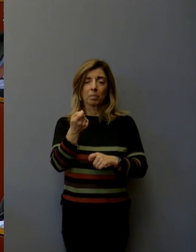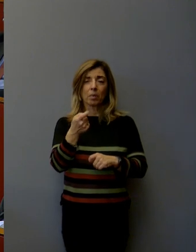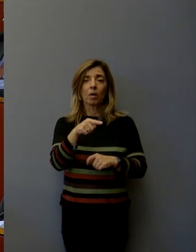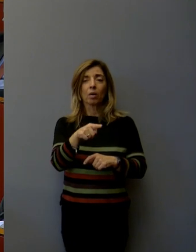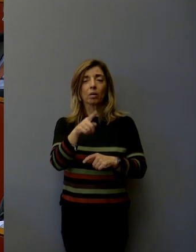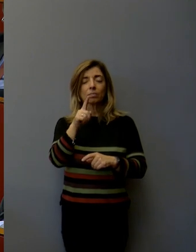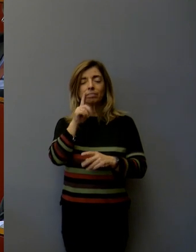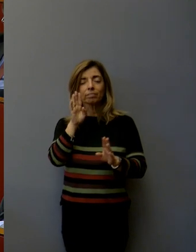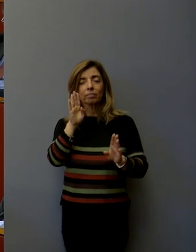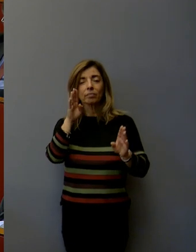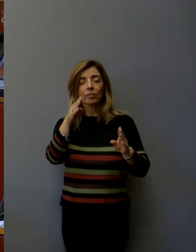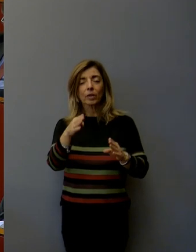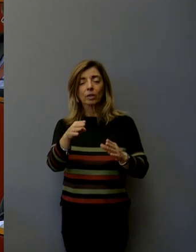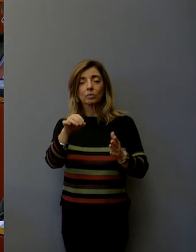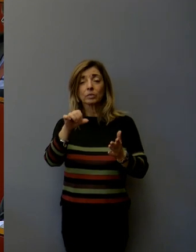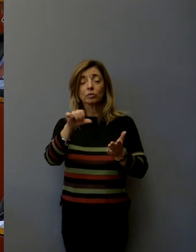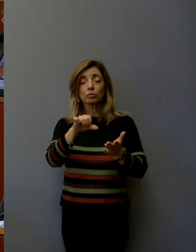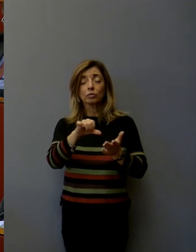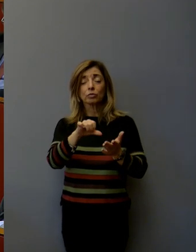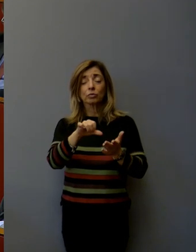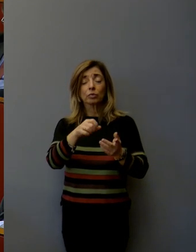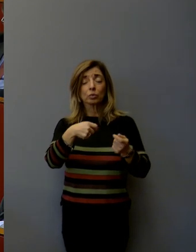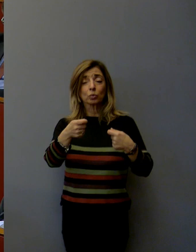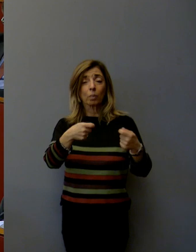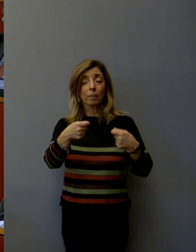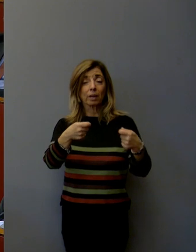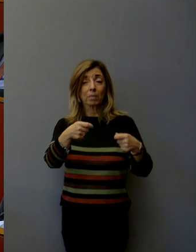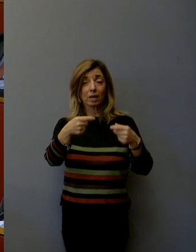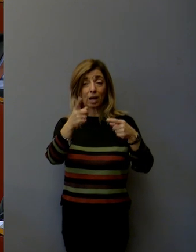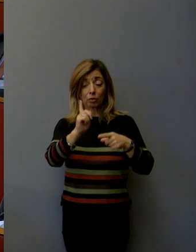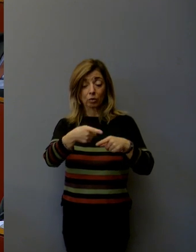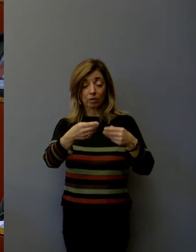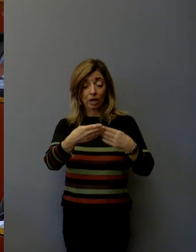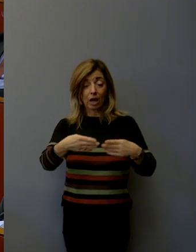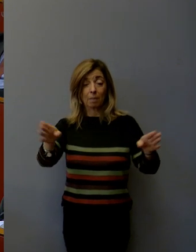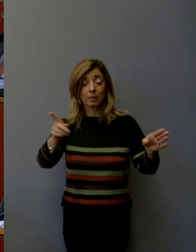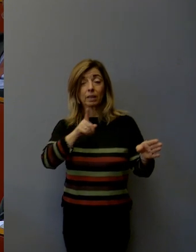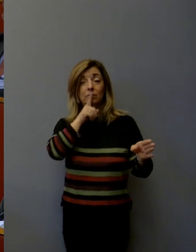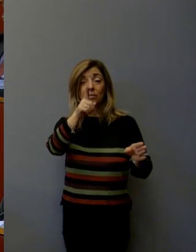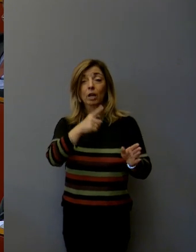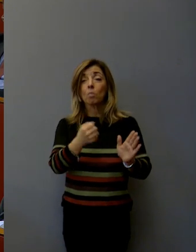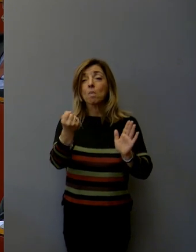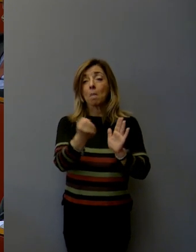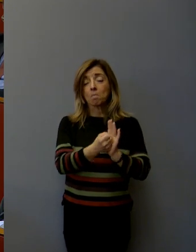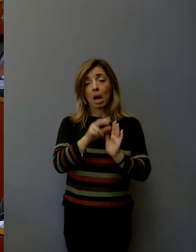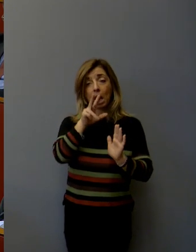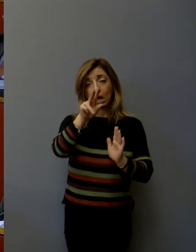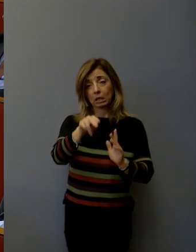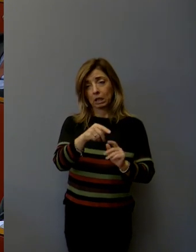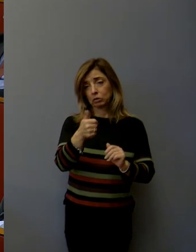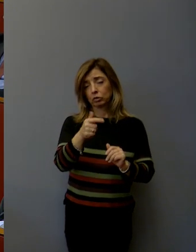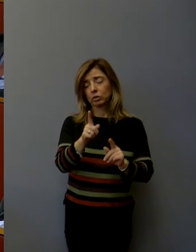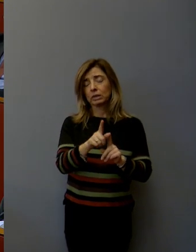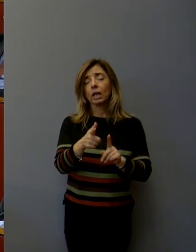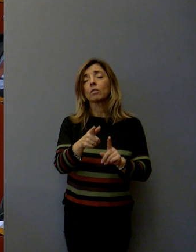distribuzione che aprirà a Sampierdarena la marca non la dico perché così evitiamo di fare anche gli spot commerciali qua in aula e come